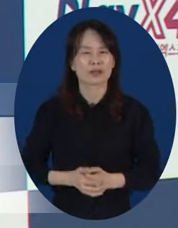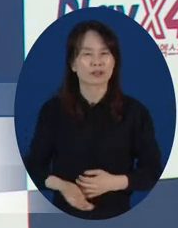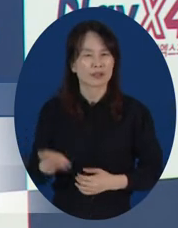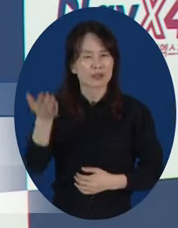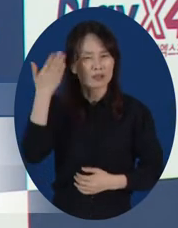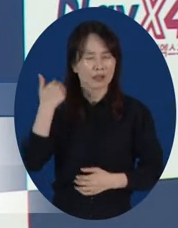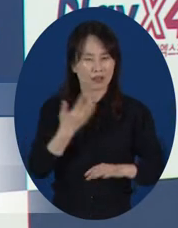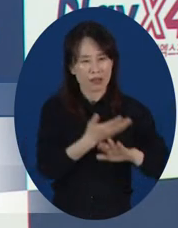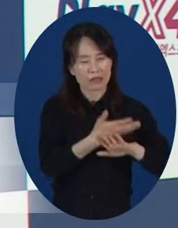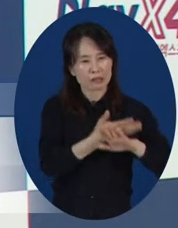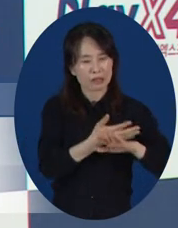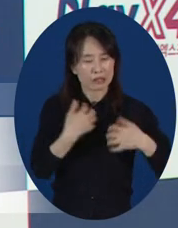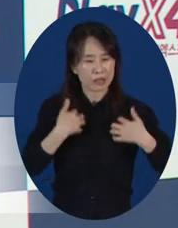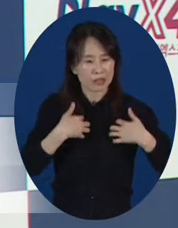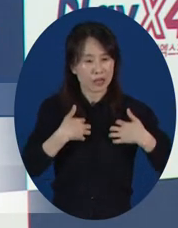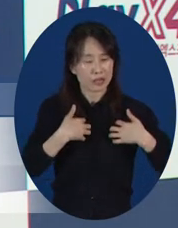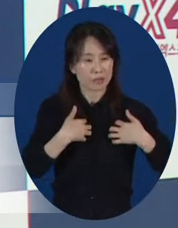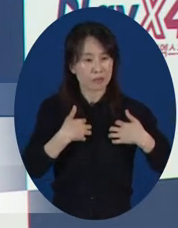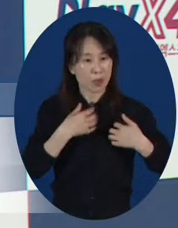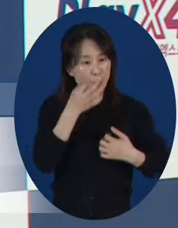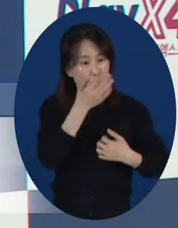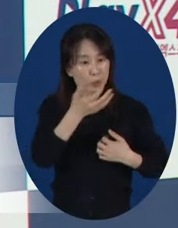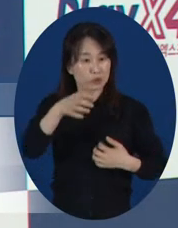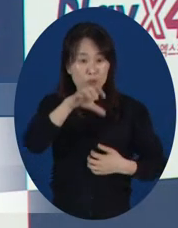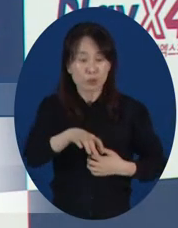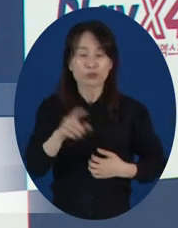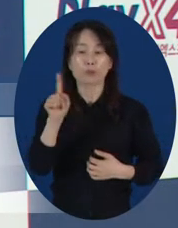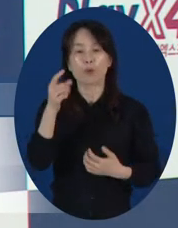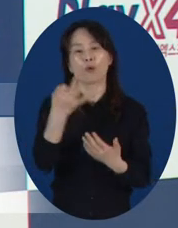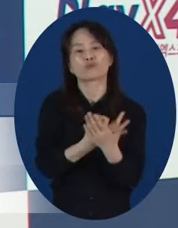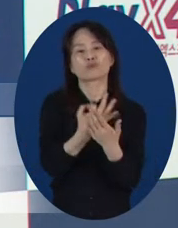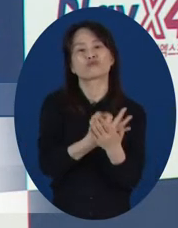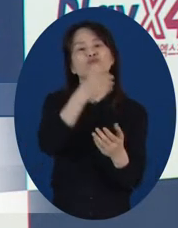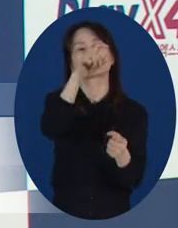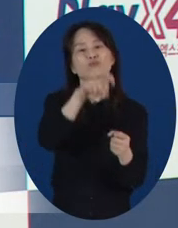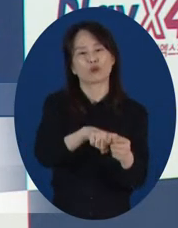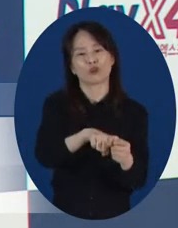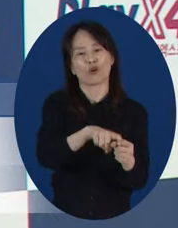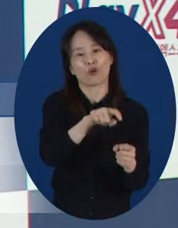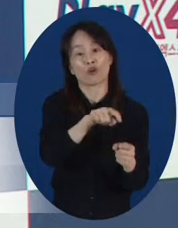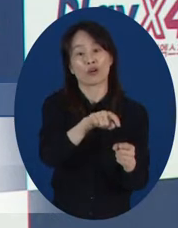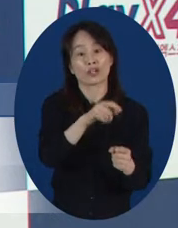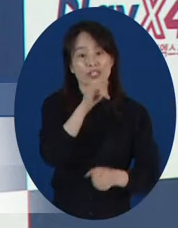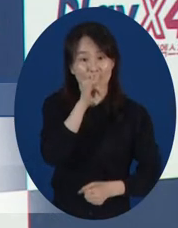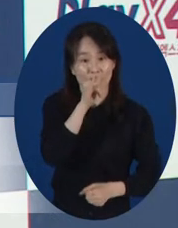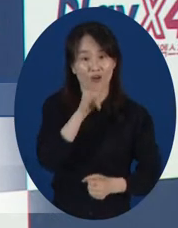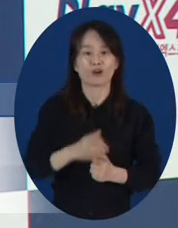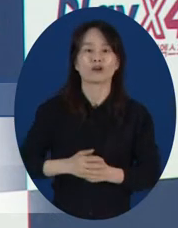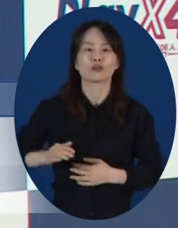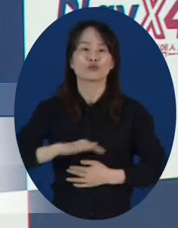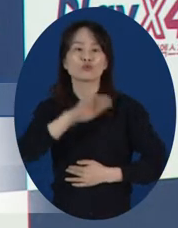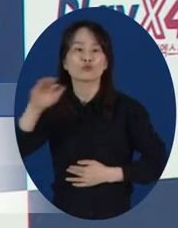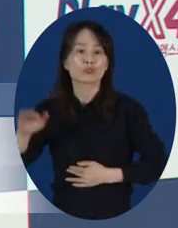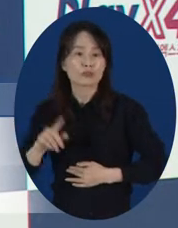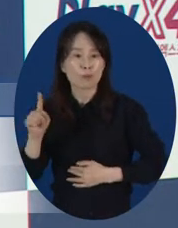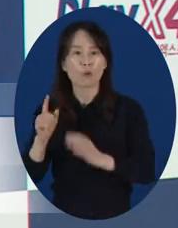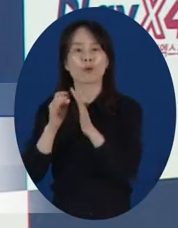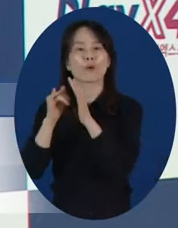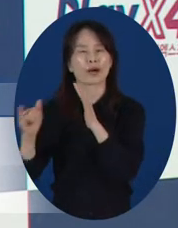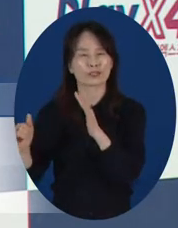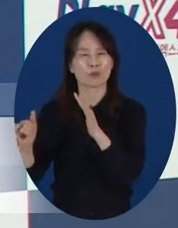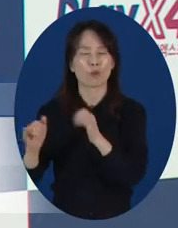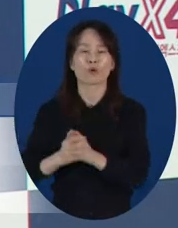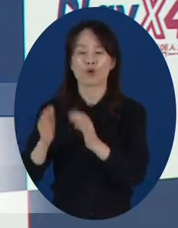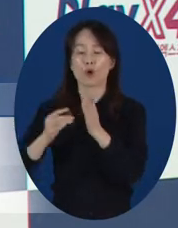기존에 다른 게임 전시회가 상업 전시회 상업성을 지향을 했다 그러면 저희는